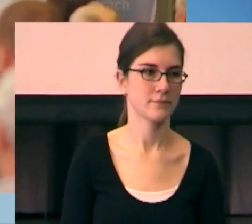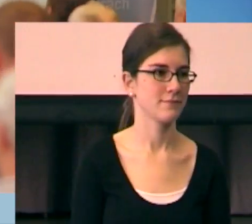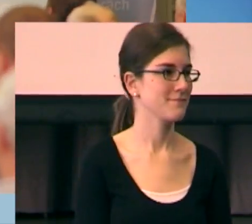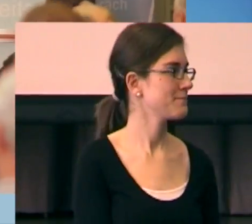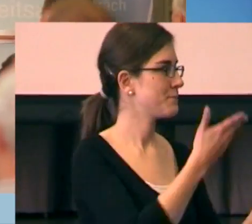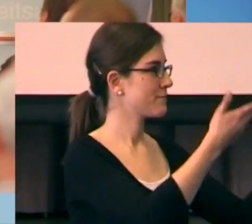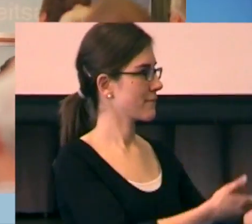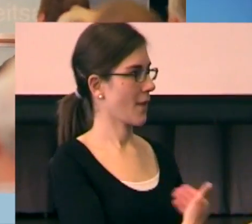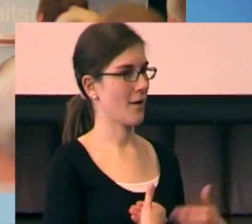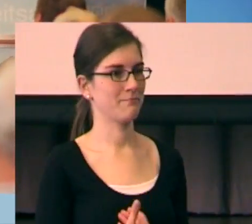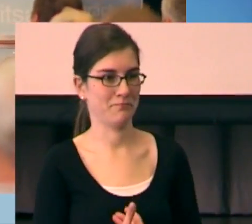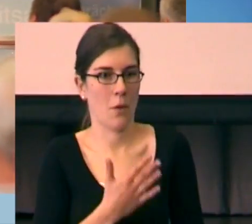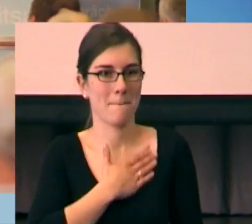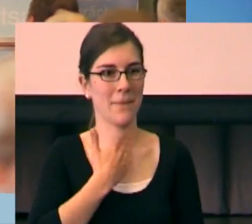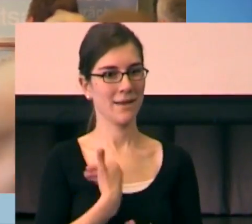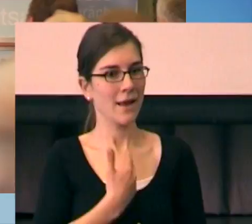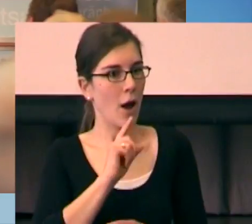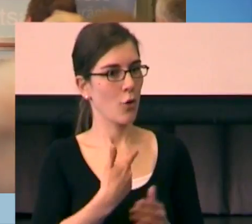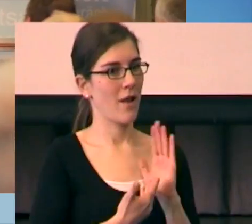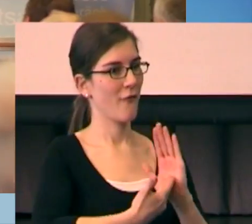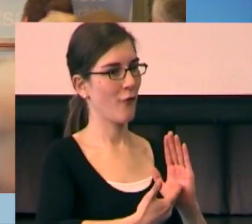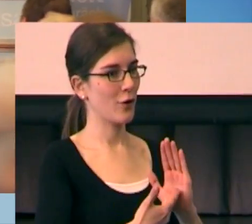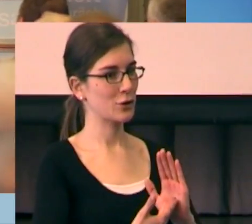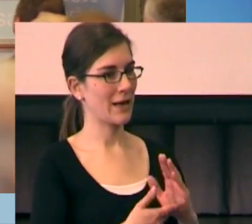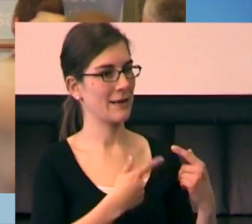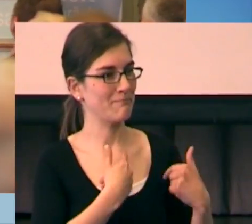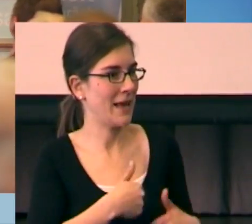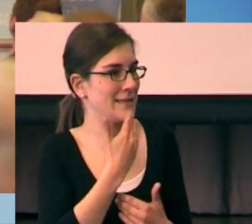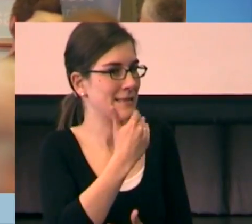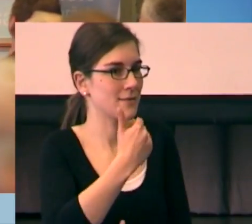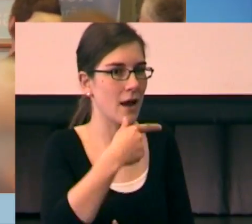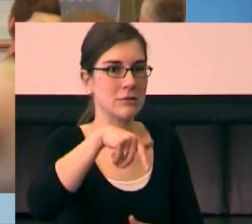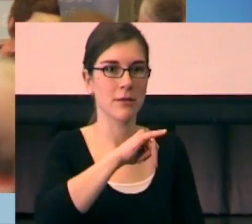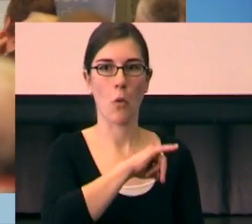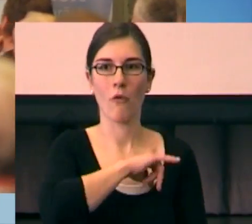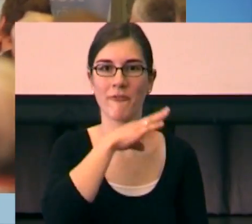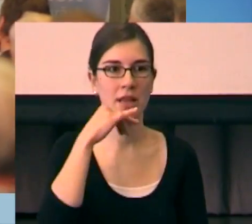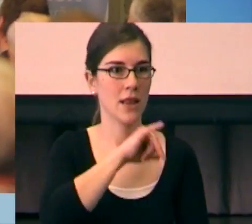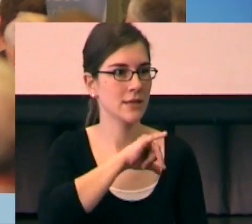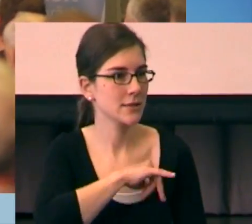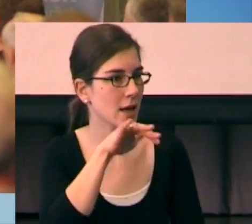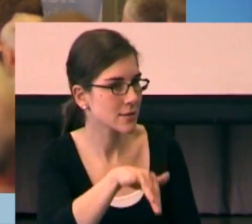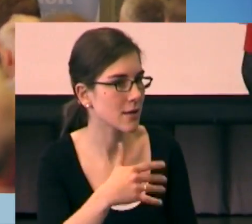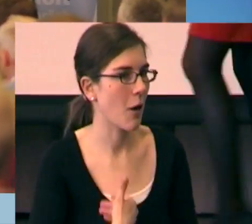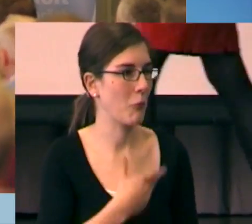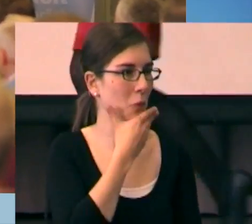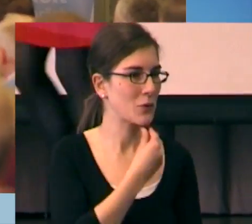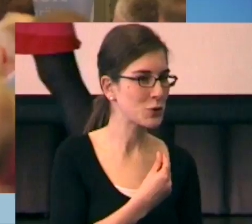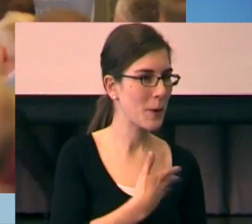Also auch von meiner Seite nochmal recht herzlich. Danke für Ihr Interesse an der Veranstaltung. Guten Abend. Mein Name,